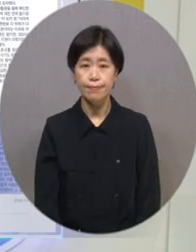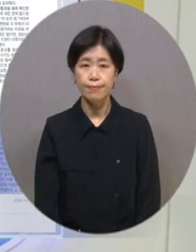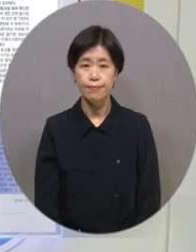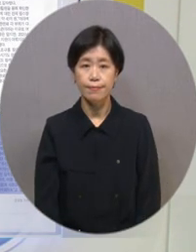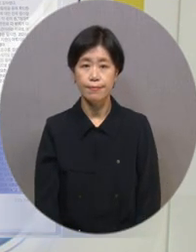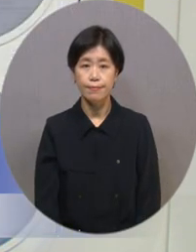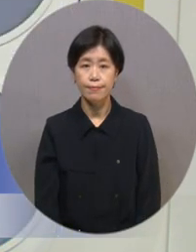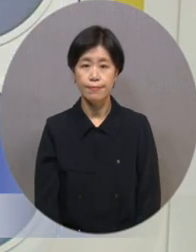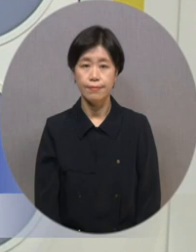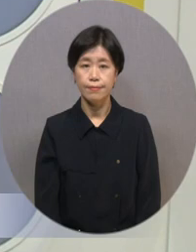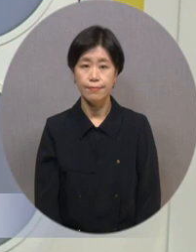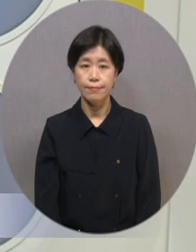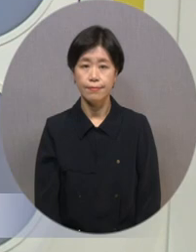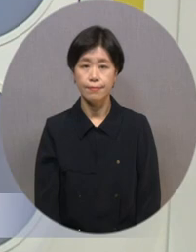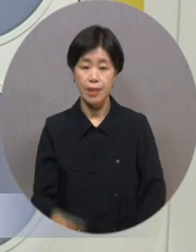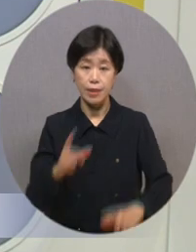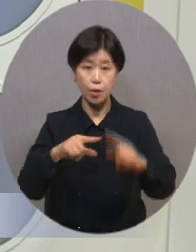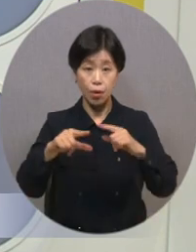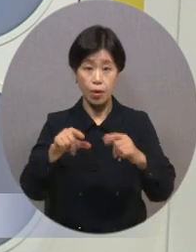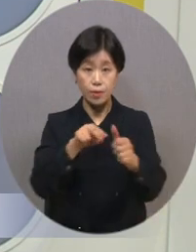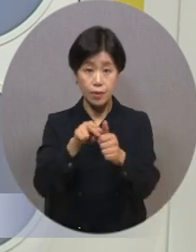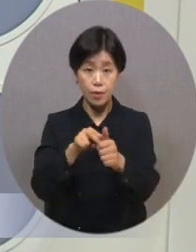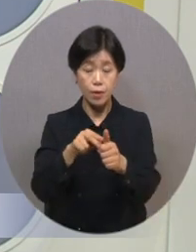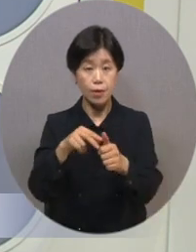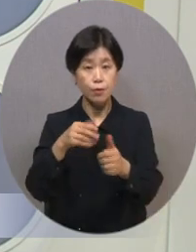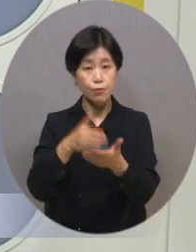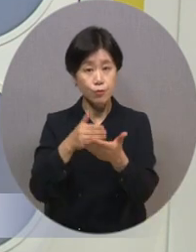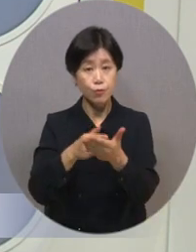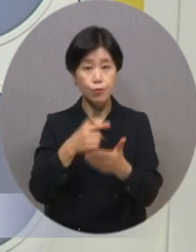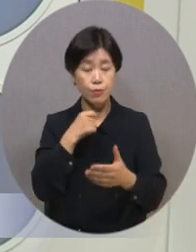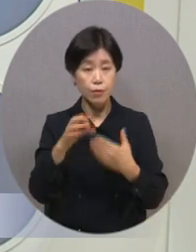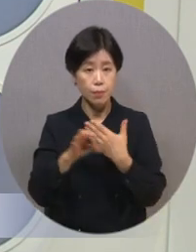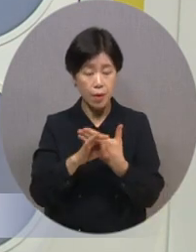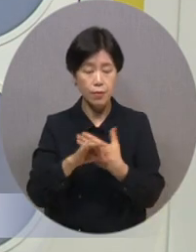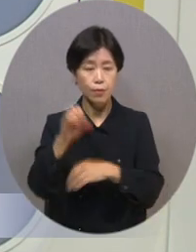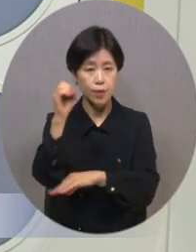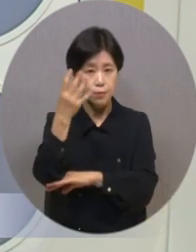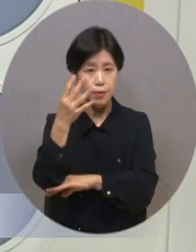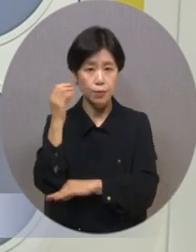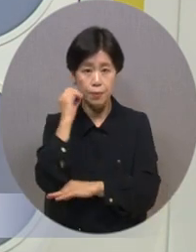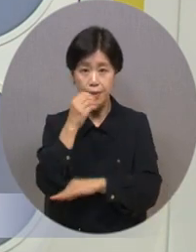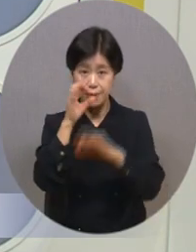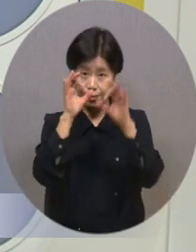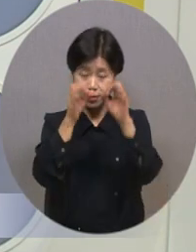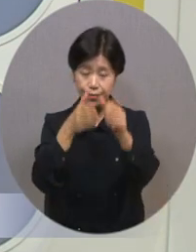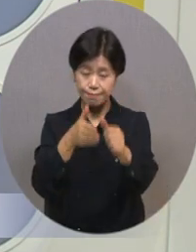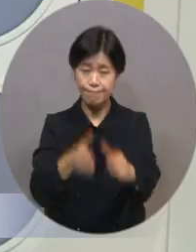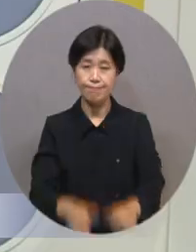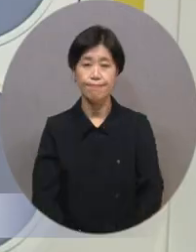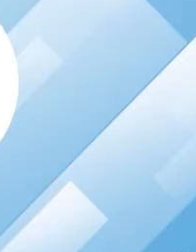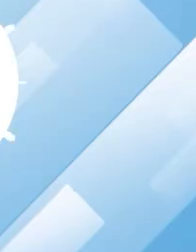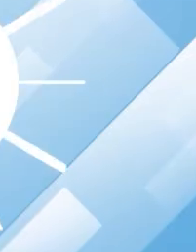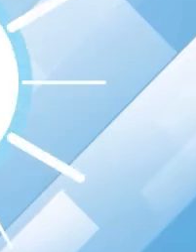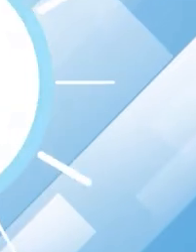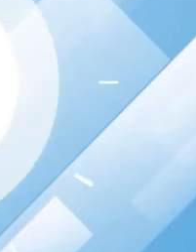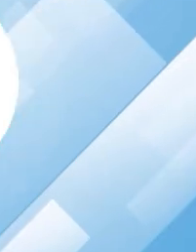있었습니다 더 자세한 뉴스는 장애인 신문과 웰페어 뉴스 홈페이지를 통해 확인할 수 있습니다